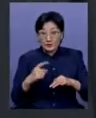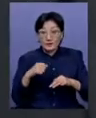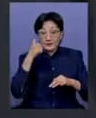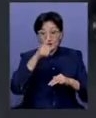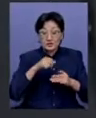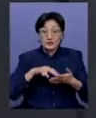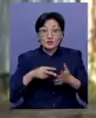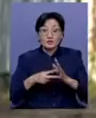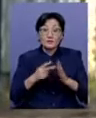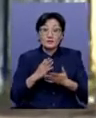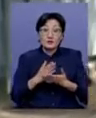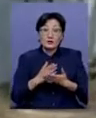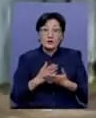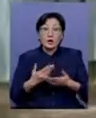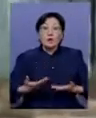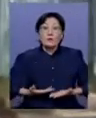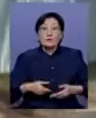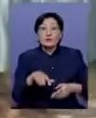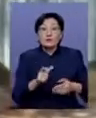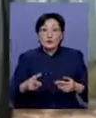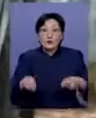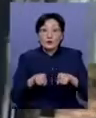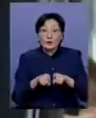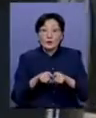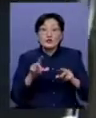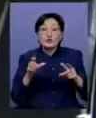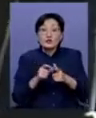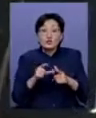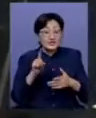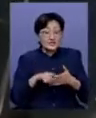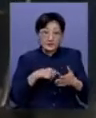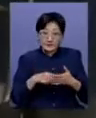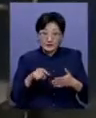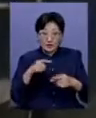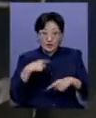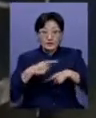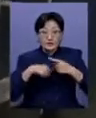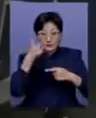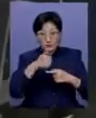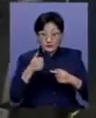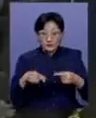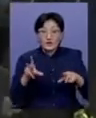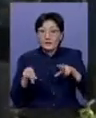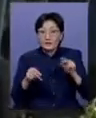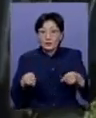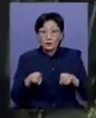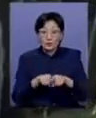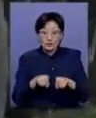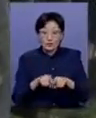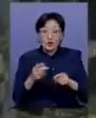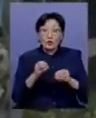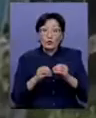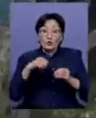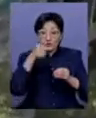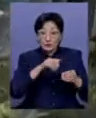жылға жоспарланған. Алайда тұрғындар шенеуніктердің бұл сөзіне сенбейтінін жеткізді. Келесі жылдасымен тойдырып келгеніне міне осымен